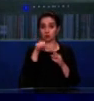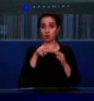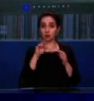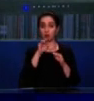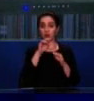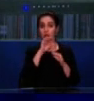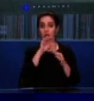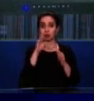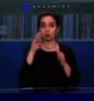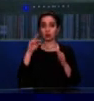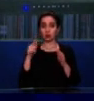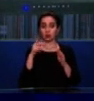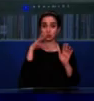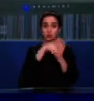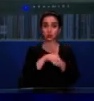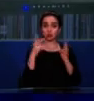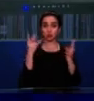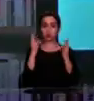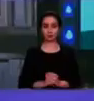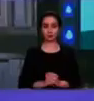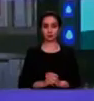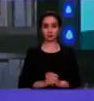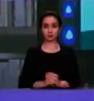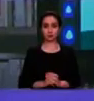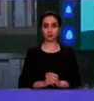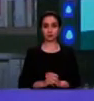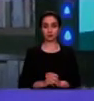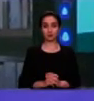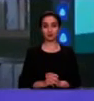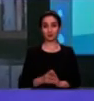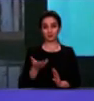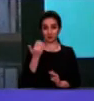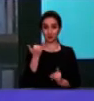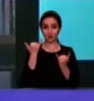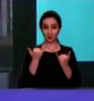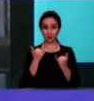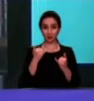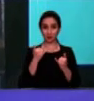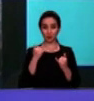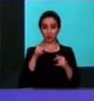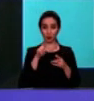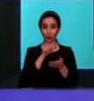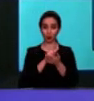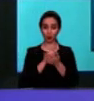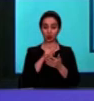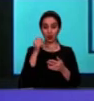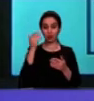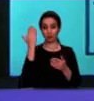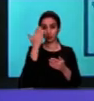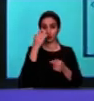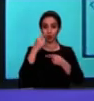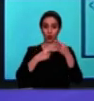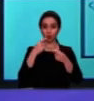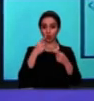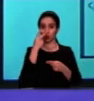tagini kiritishimiz kerak bo'ladi. Keling, ushbu topshiriqni video orqali